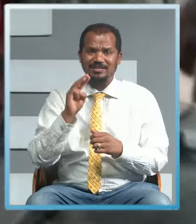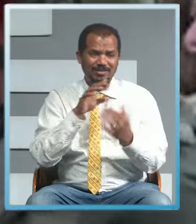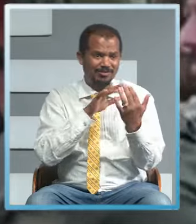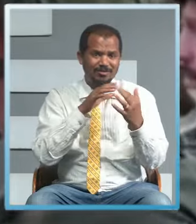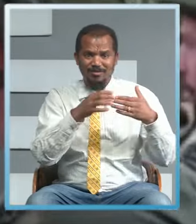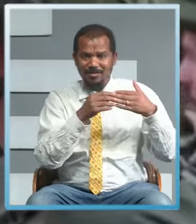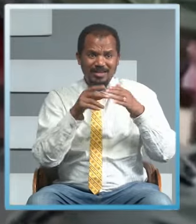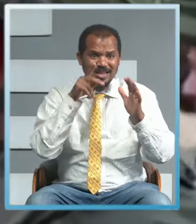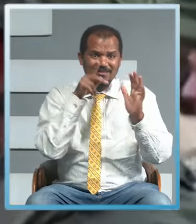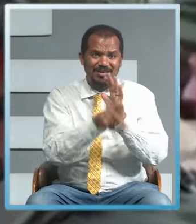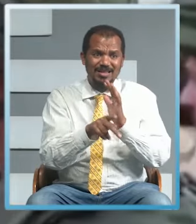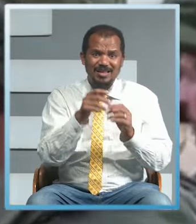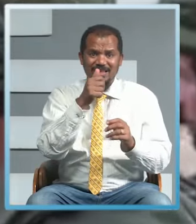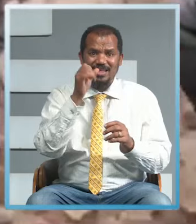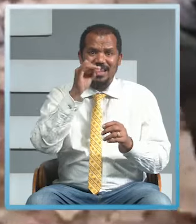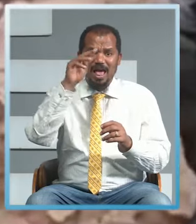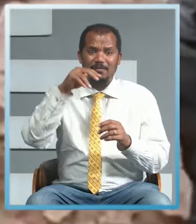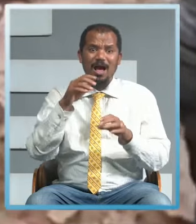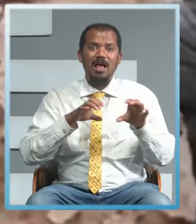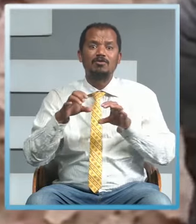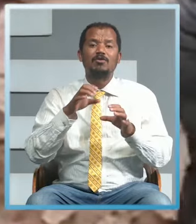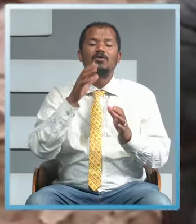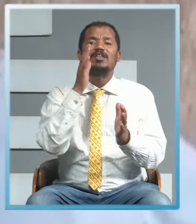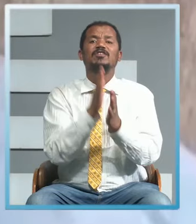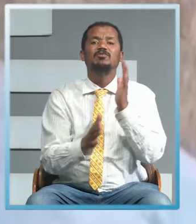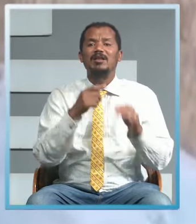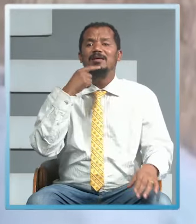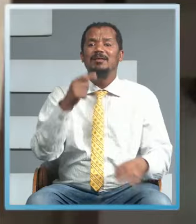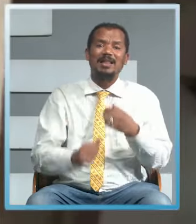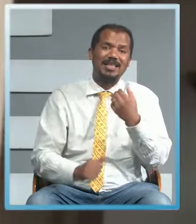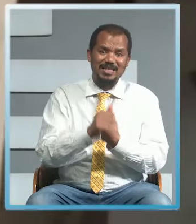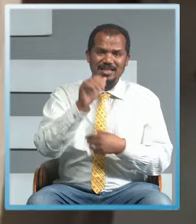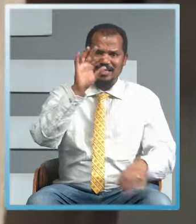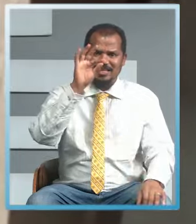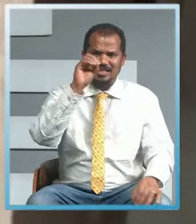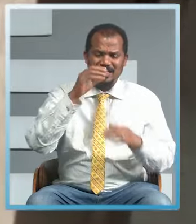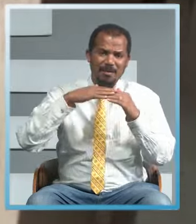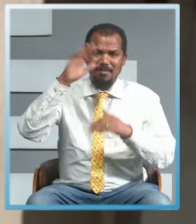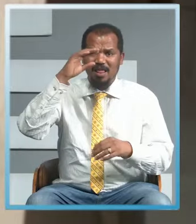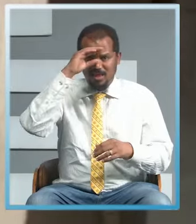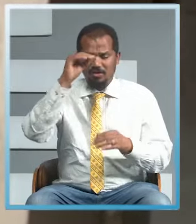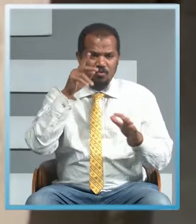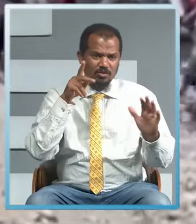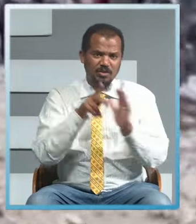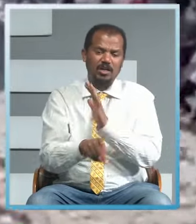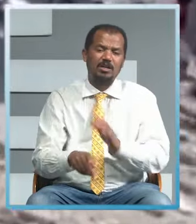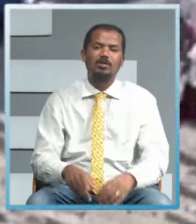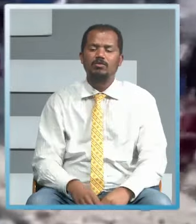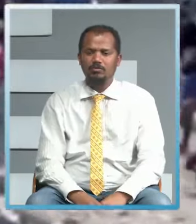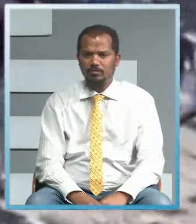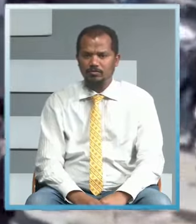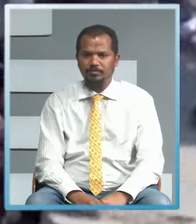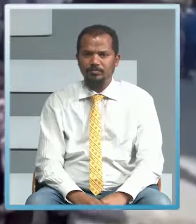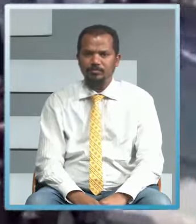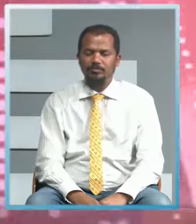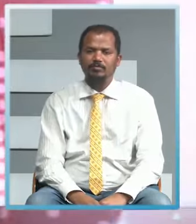የሐማስን የጦር መሪ ለመግደል ኢላማ አድርጎ ተፈጽሟል በተባለ ጥቃት ከ90 በላይ ሰዎች ተገደሉ።